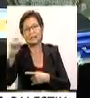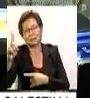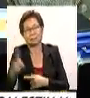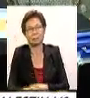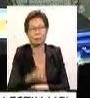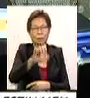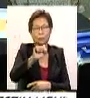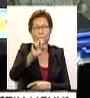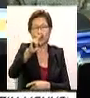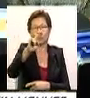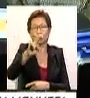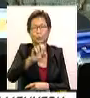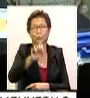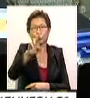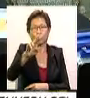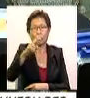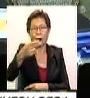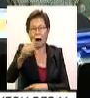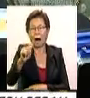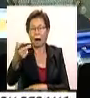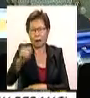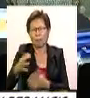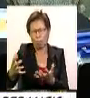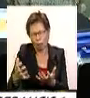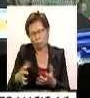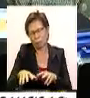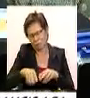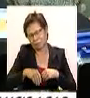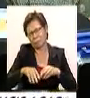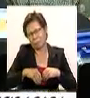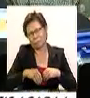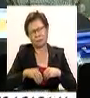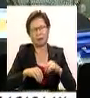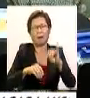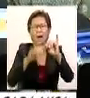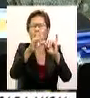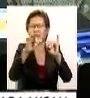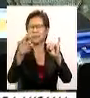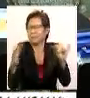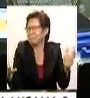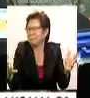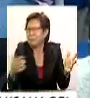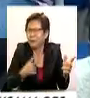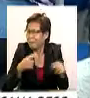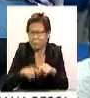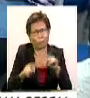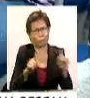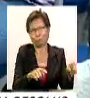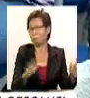how come wants to accept ICERD? So how can I go?